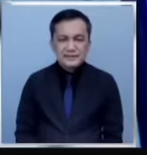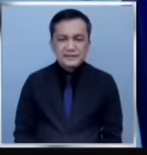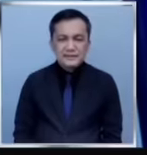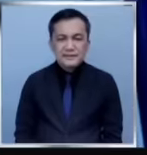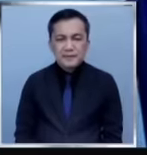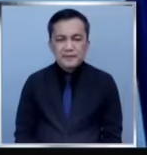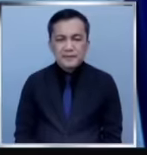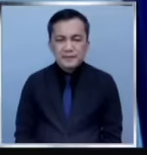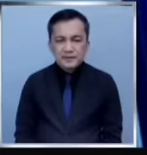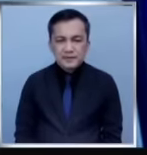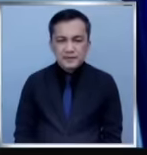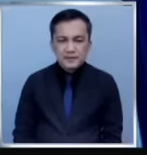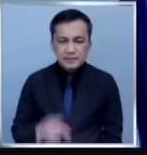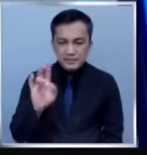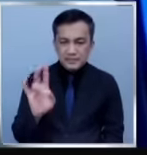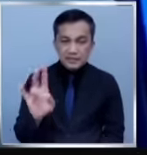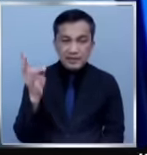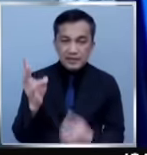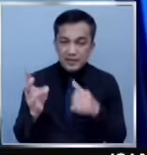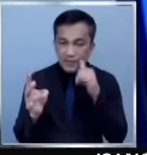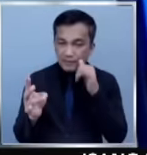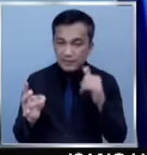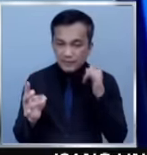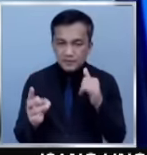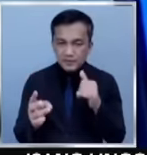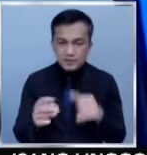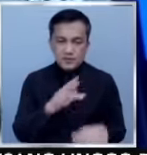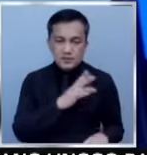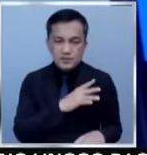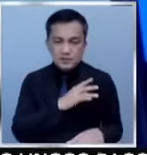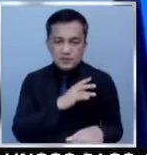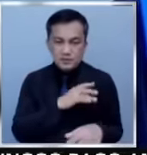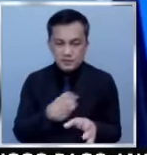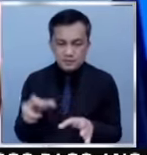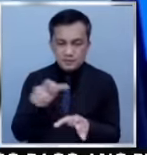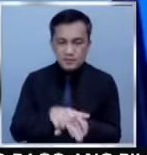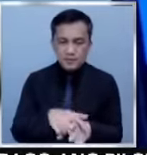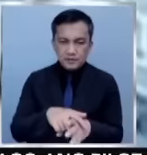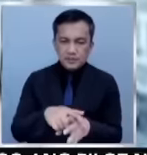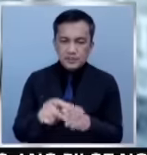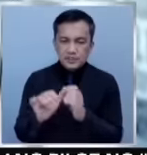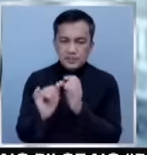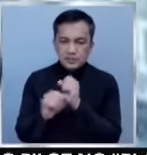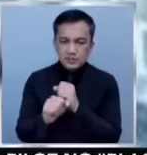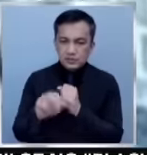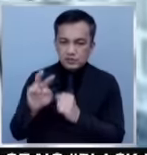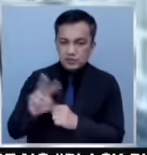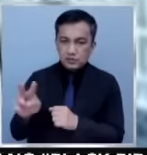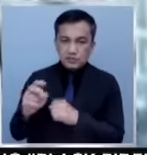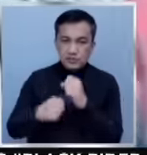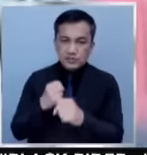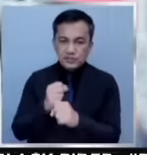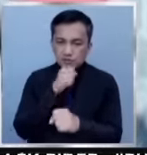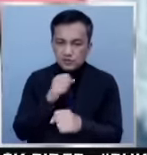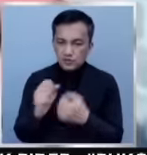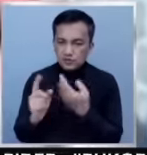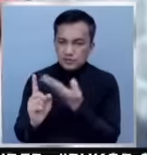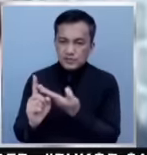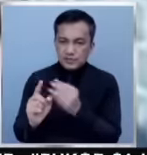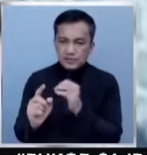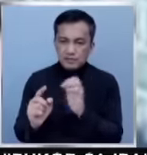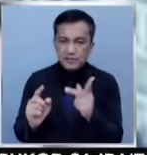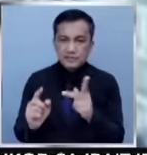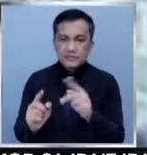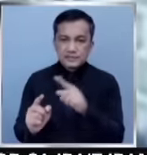Alas 7 ng umaga kahapon, nag-aabang umuno ng masasakyang jeep ang 22 anyos na si Mark Russell Zabata.